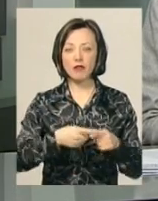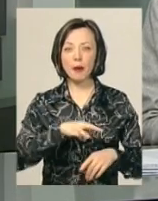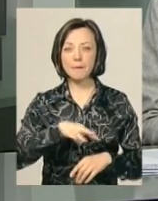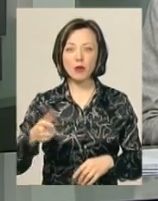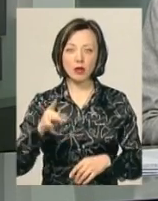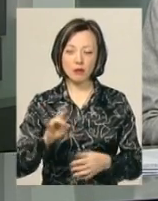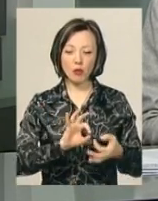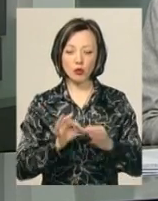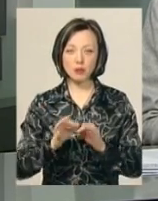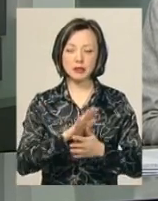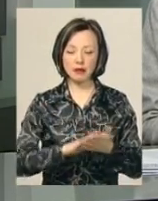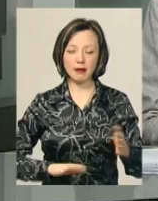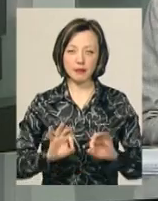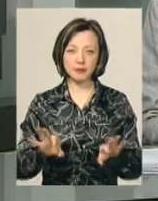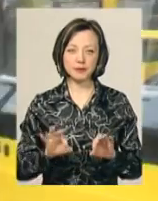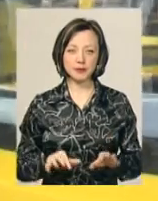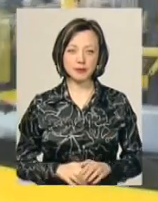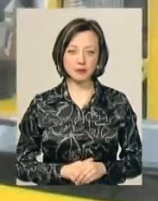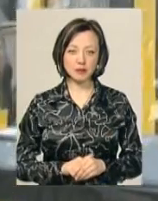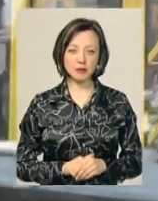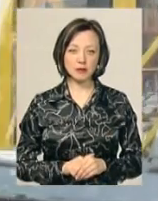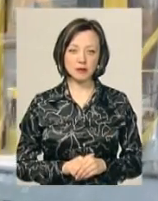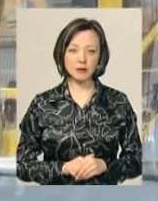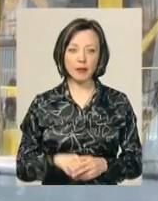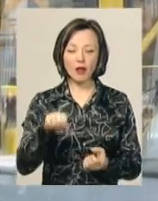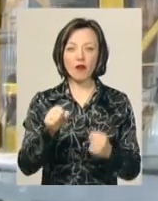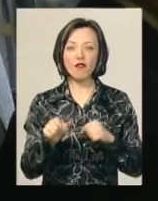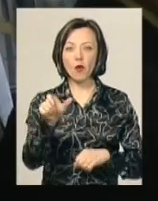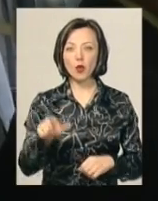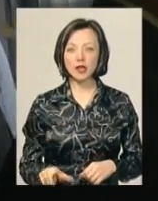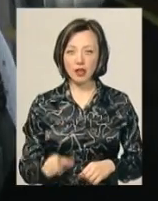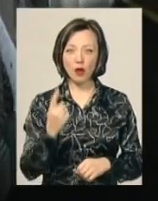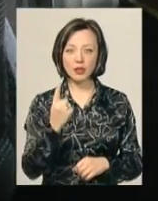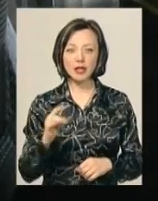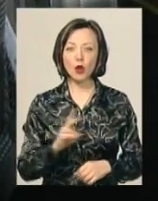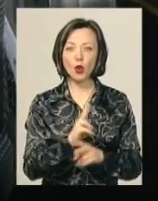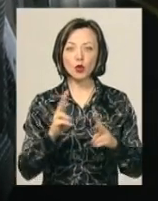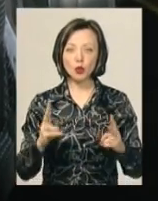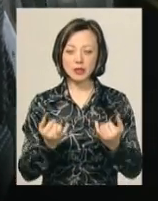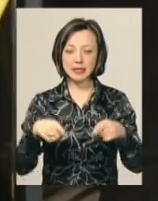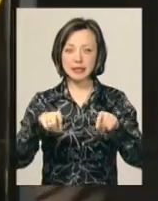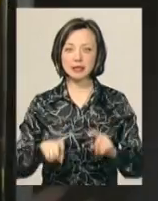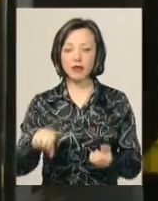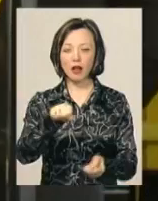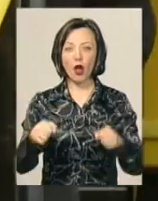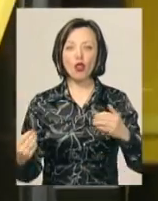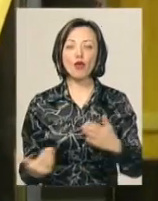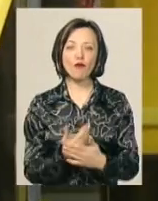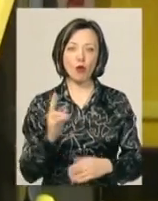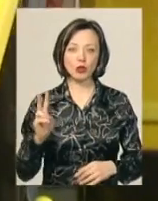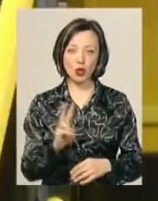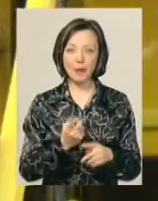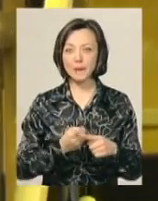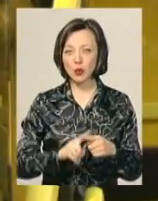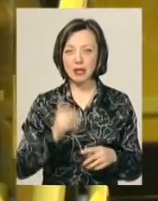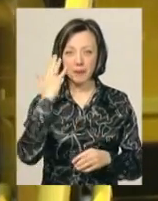З подробицями Наталія Сідова. Водій Едуард Біляк – один із тих, хто нині сів за кермо нового тролейбуса. Про це,